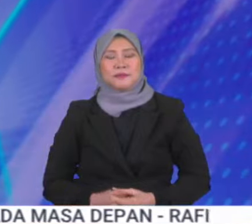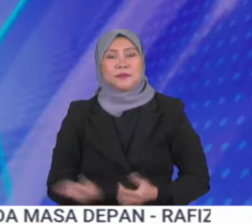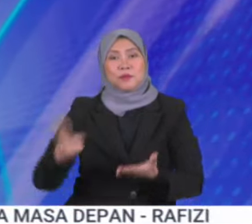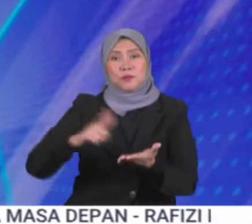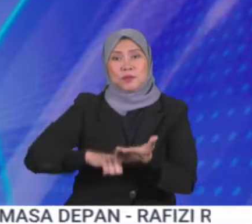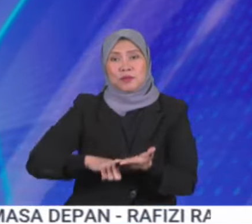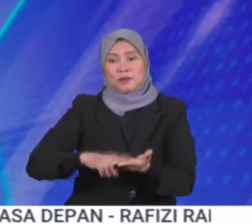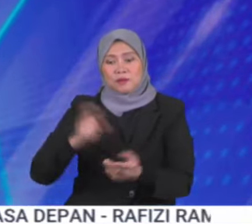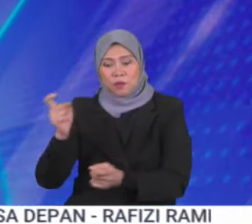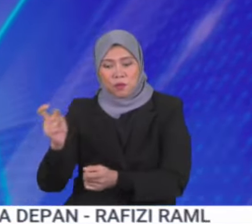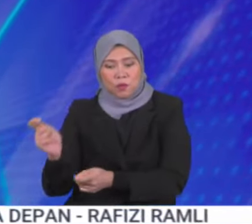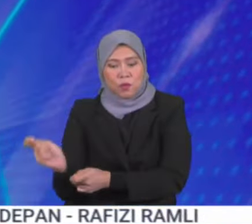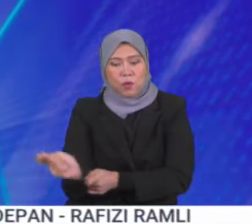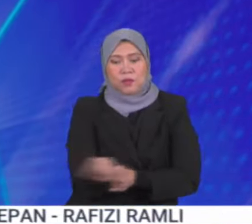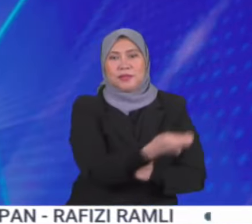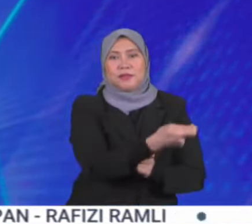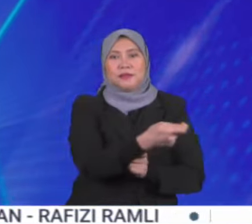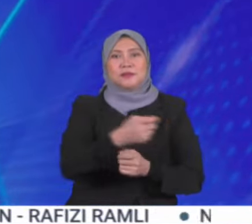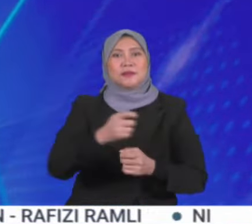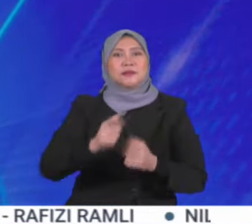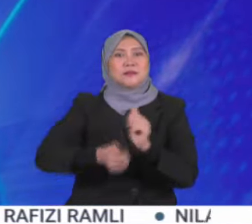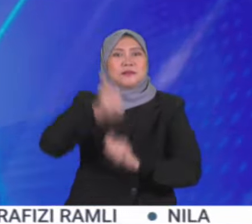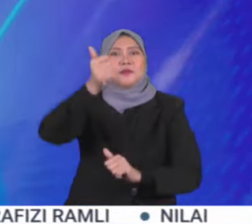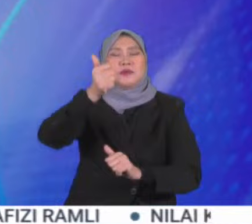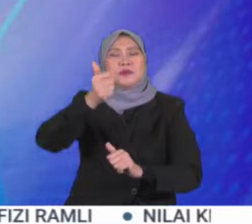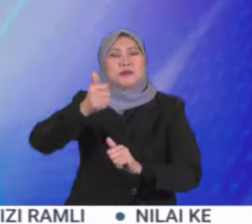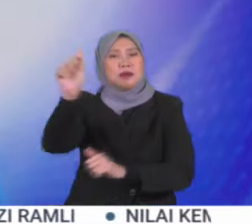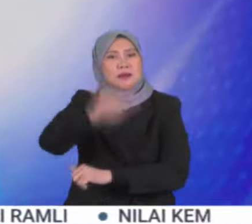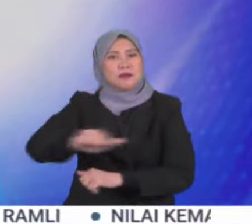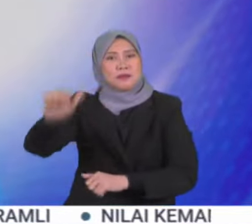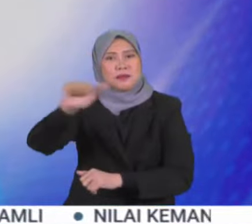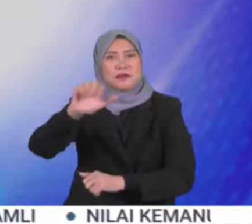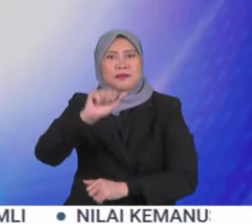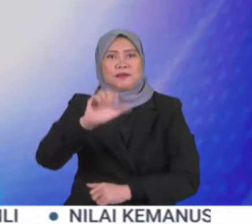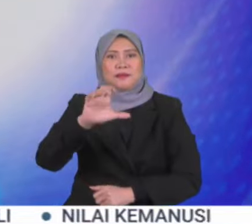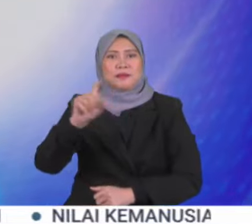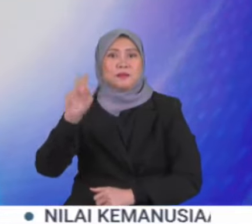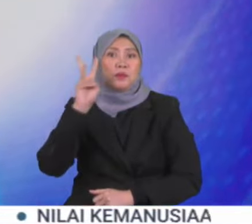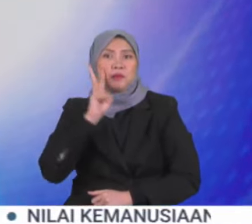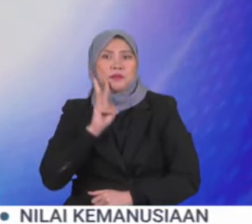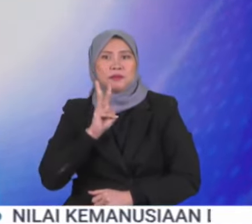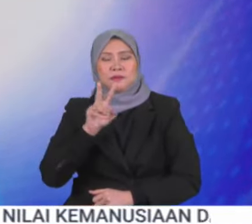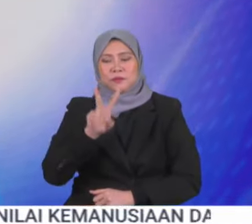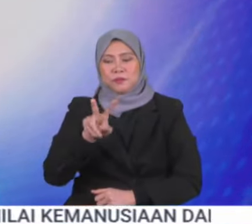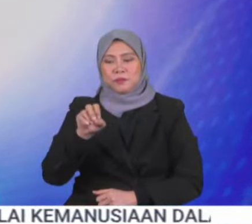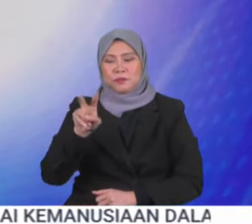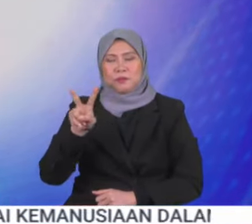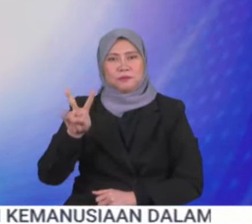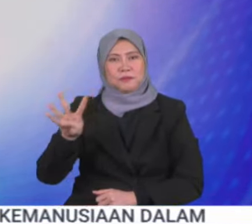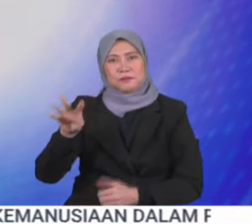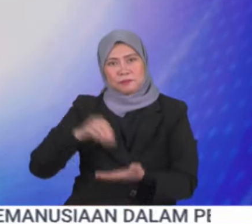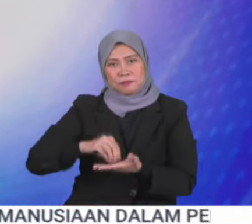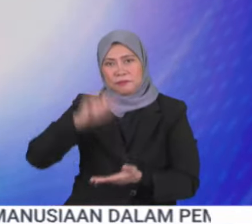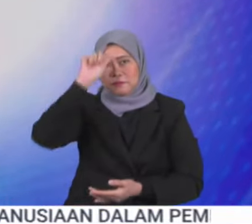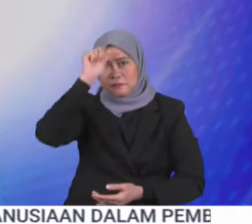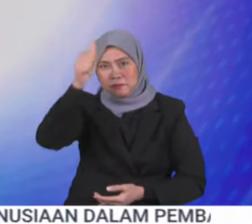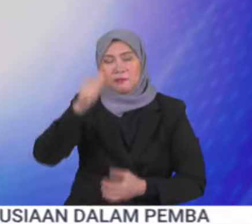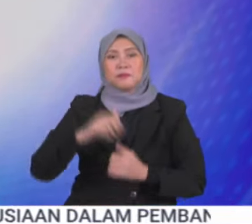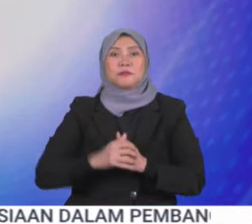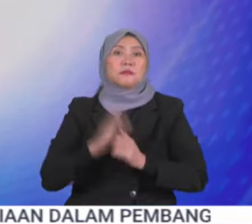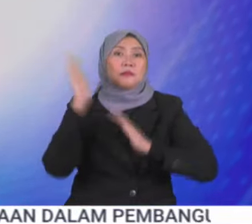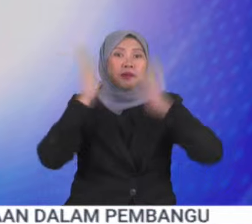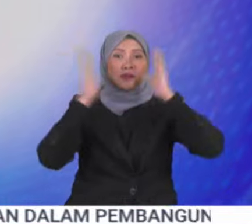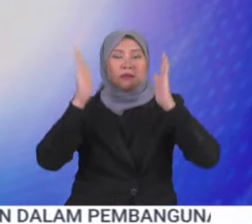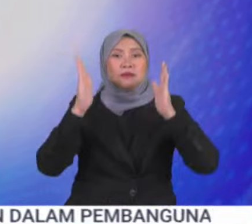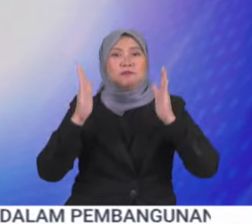Perkembangan kejohanan hoki trofi juara-juara Asia ACT Wanita 2024 di India. Malaysia mempertaruhkan 10 pemain